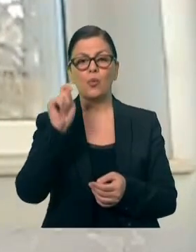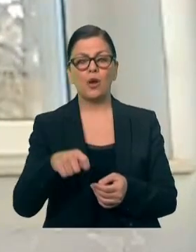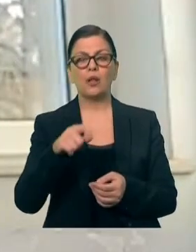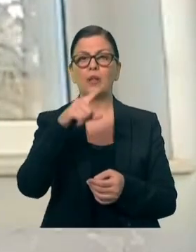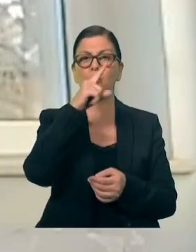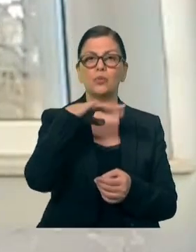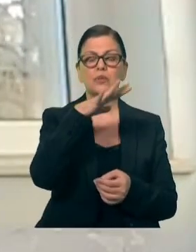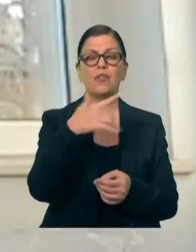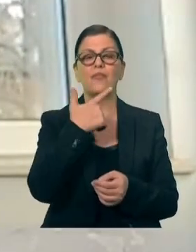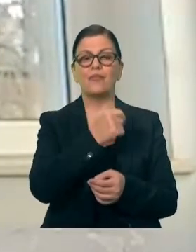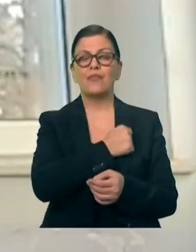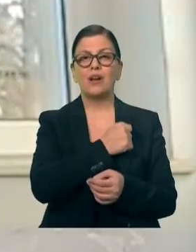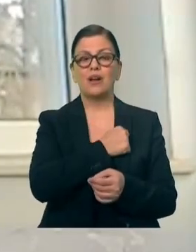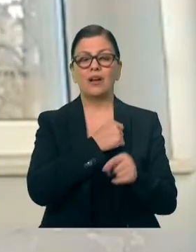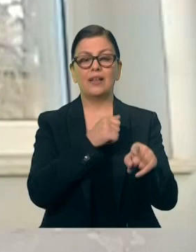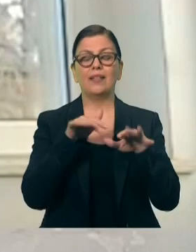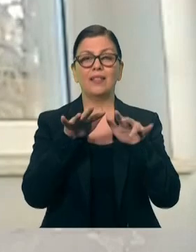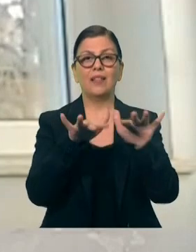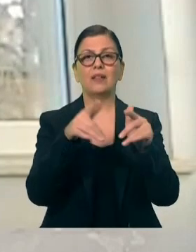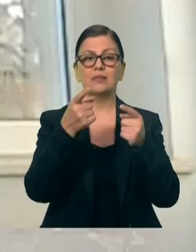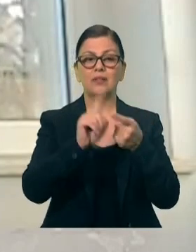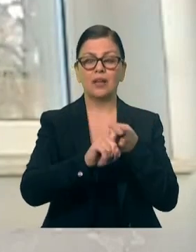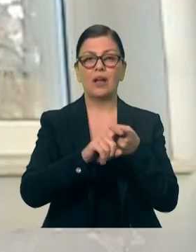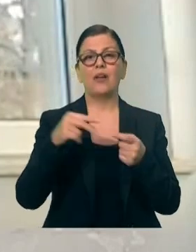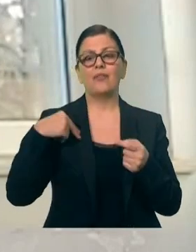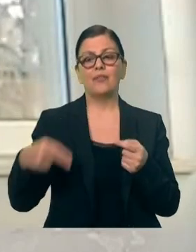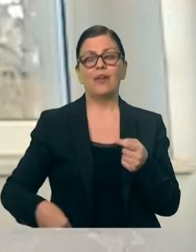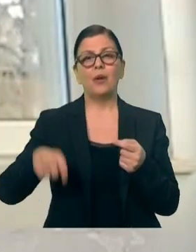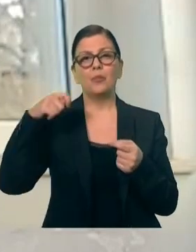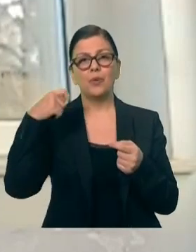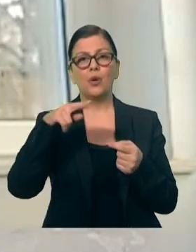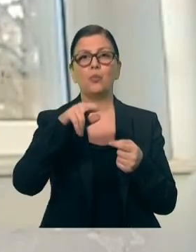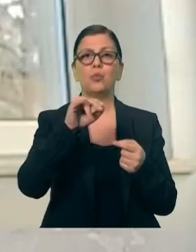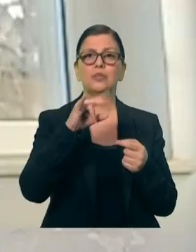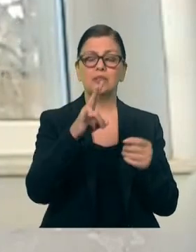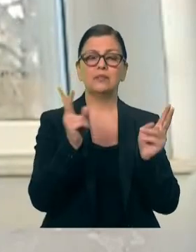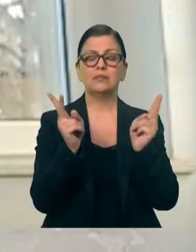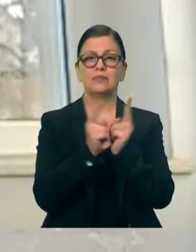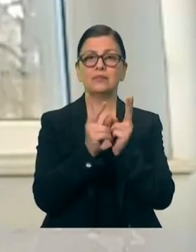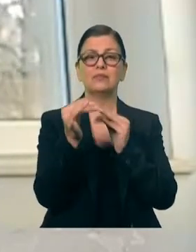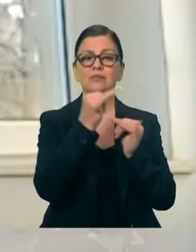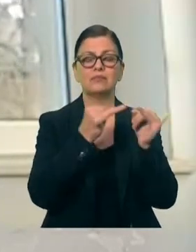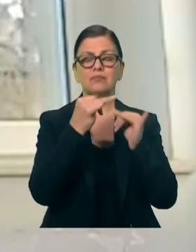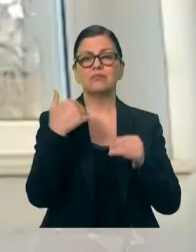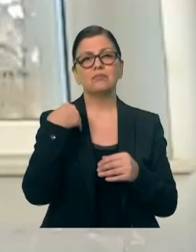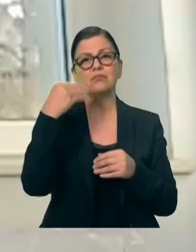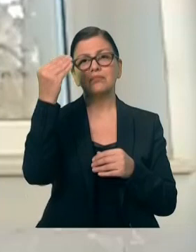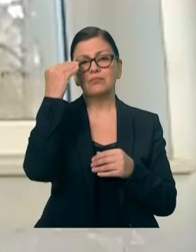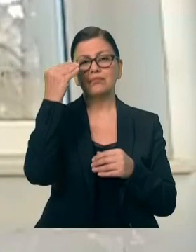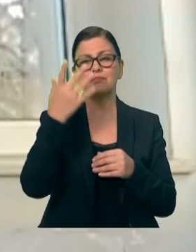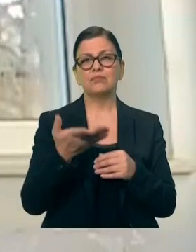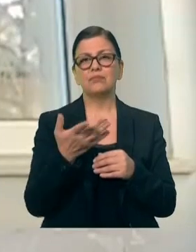siyasi böhranı fonunda Macronla Putinin danışıqları mən hesab edirəm ki,